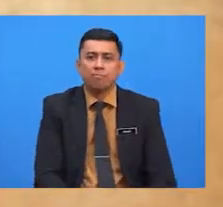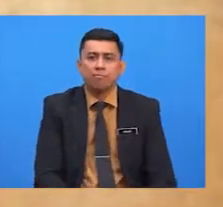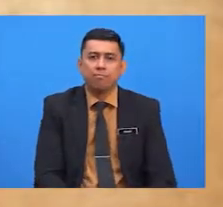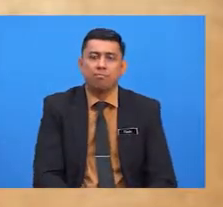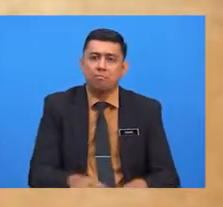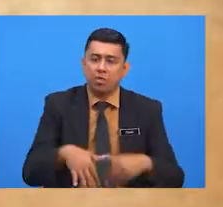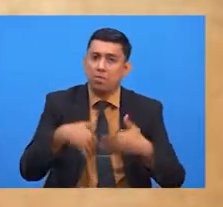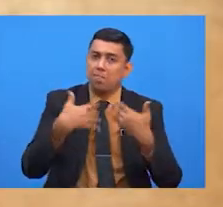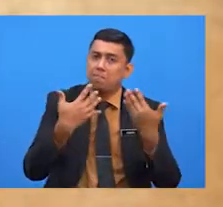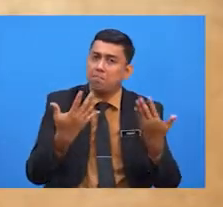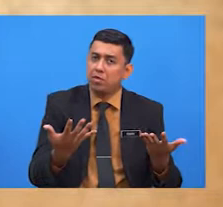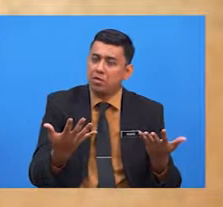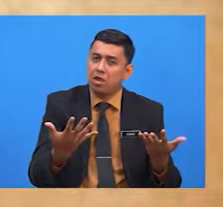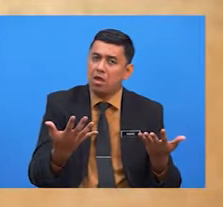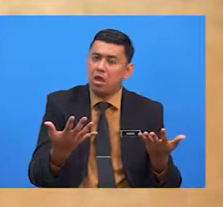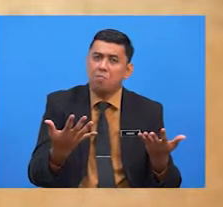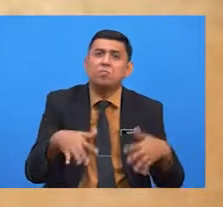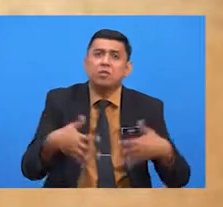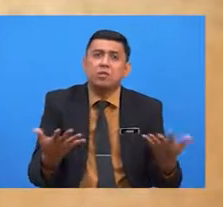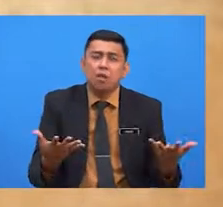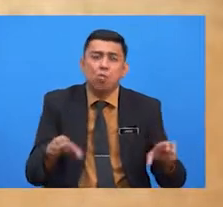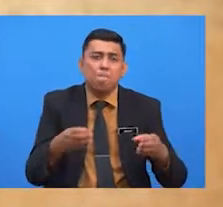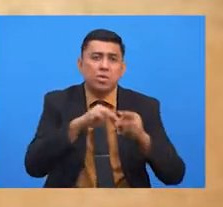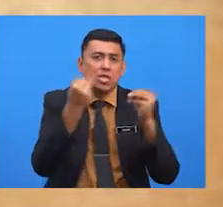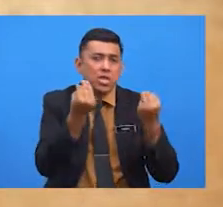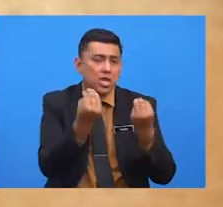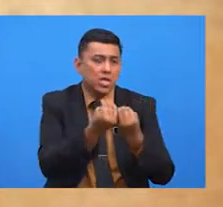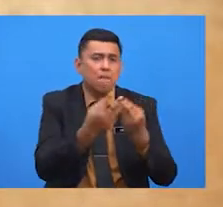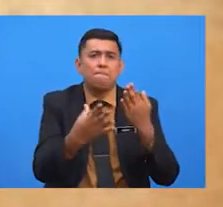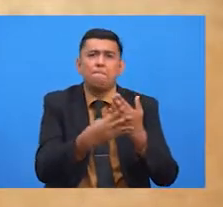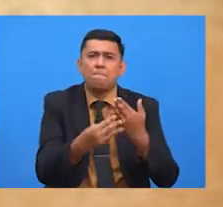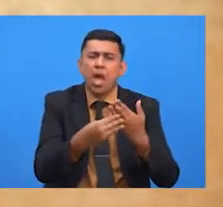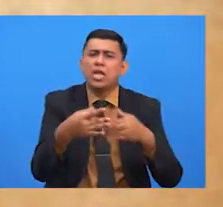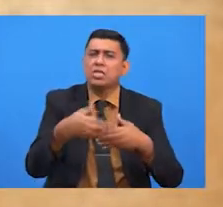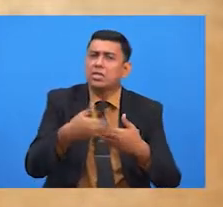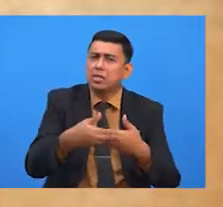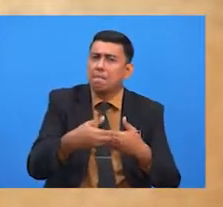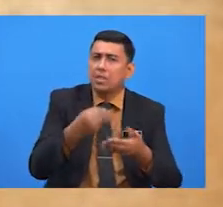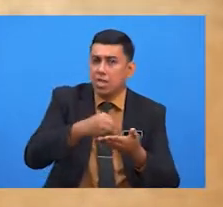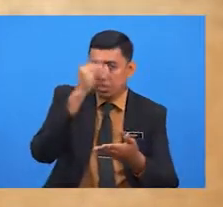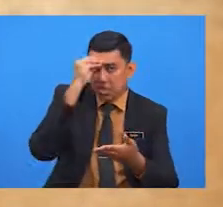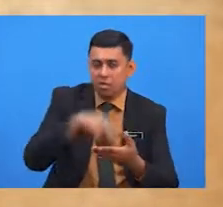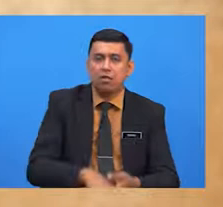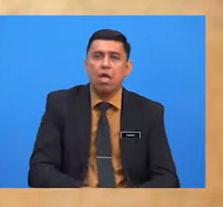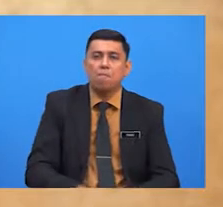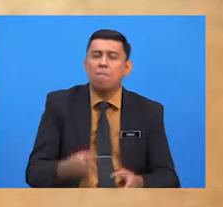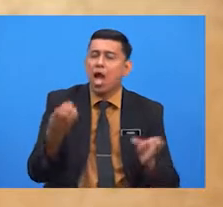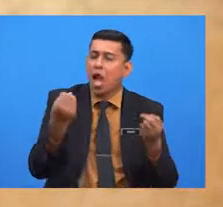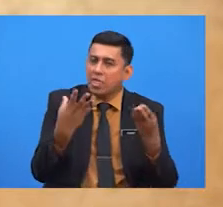Masyarakat mahir dalam teknologi telah menghasilkan pelbagai penciptaan